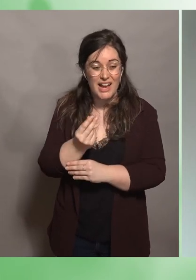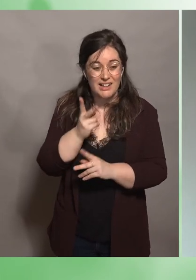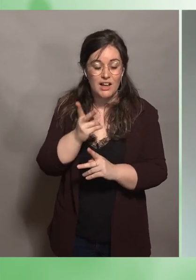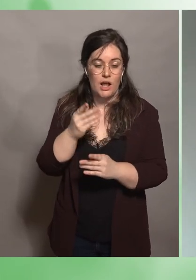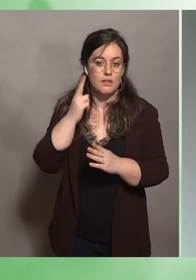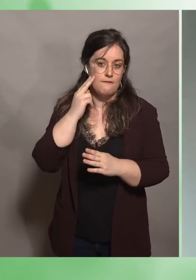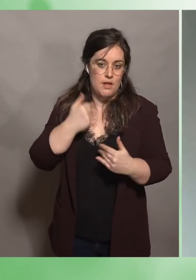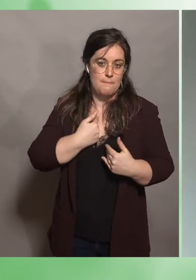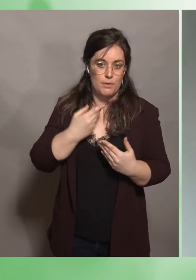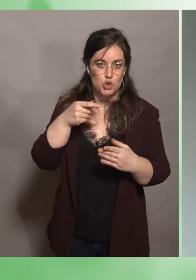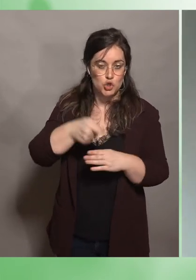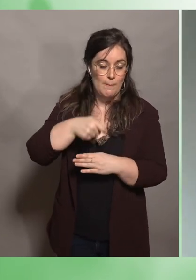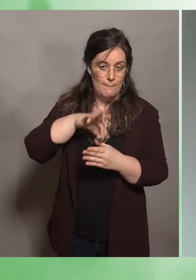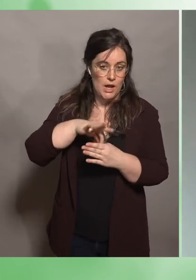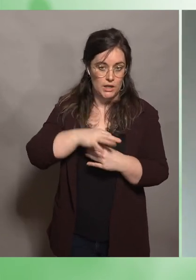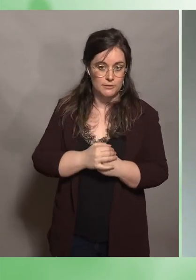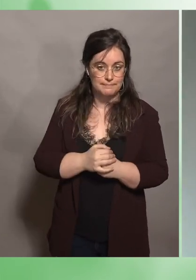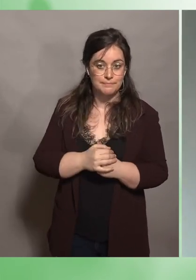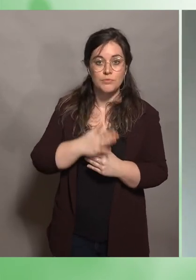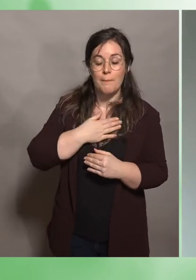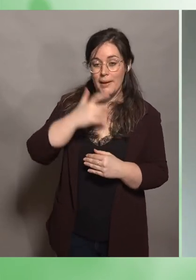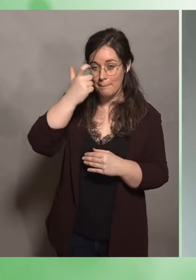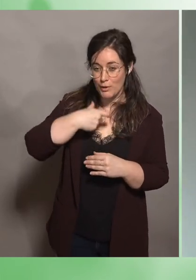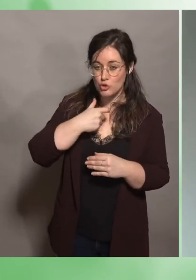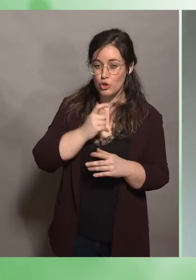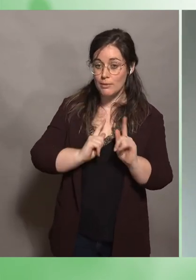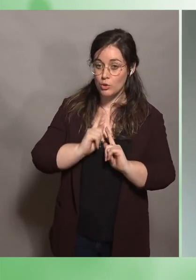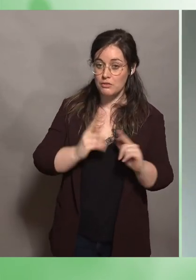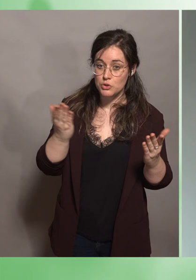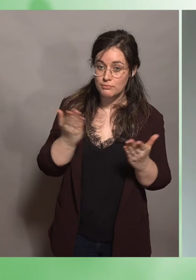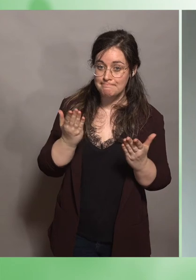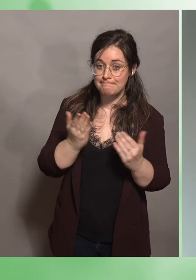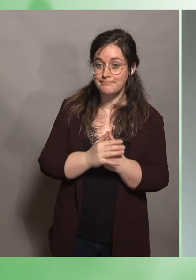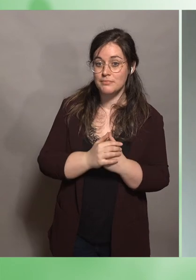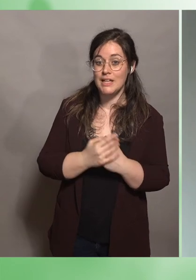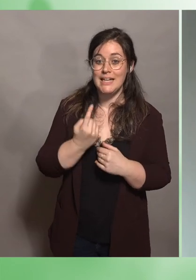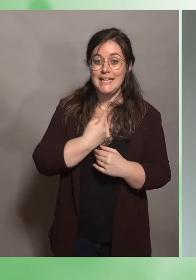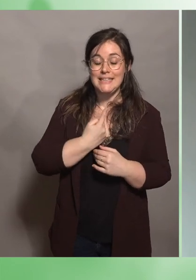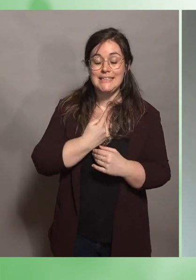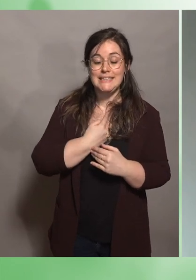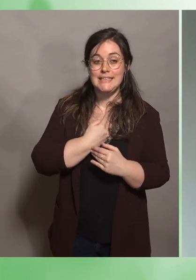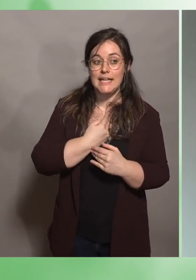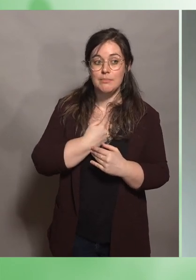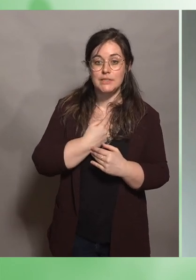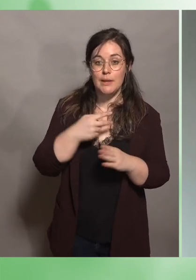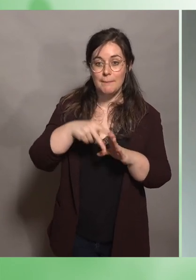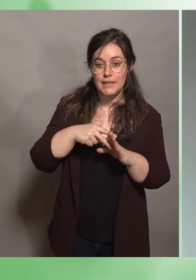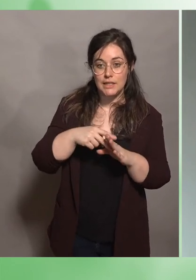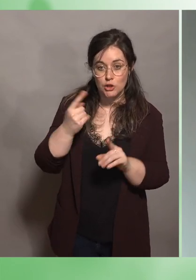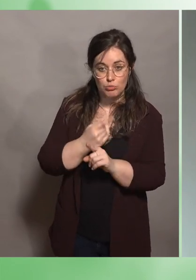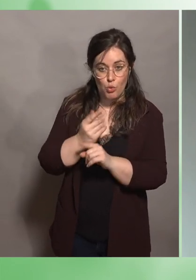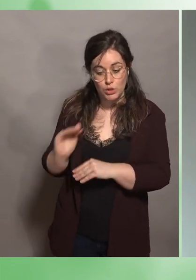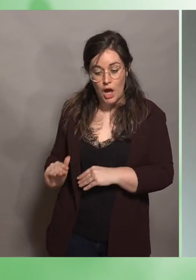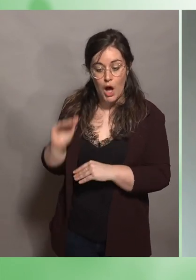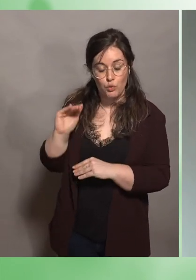Unternehmen sparen kann. Und meine persönliche Motivation liegt auch darin, ich bin selbst mit einem behinderten Bruder